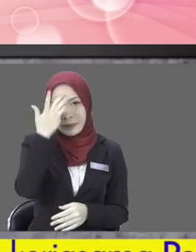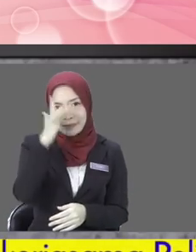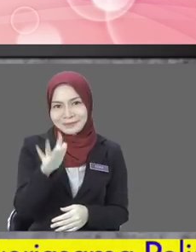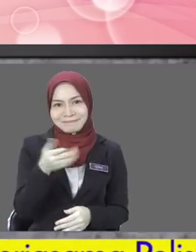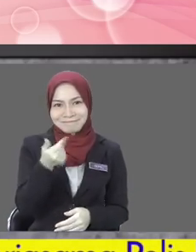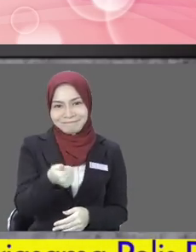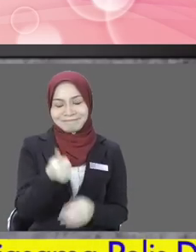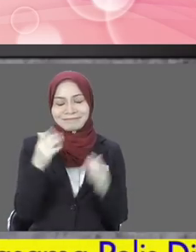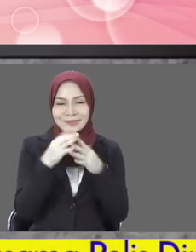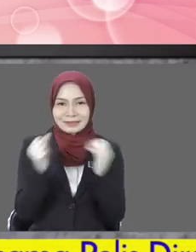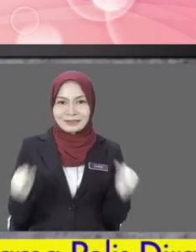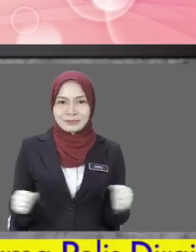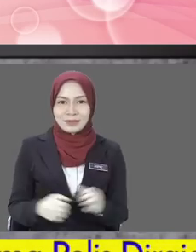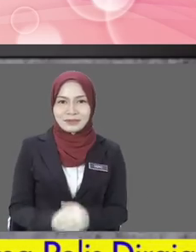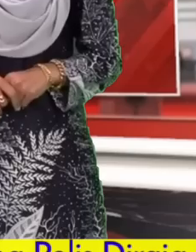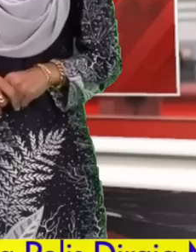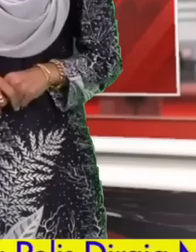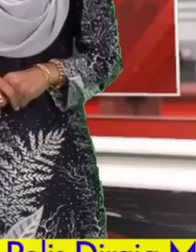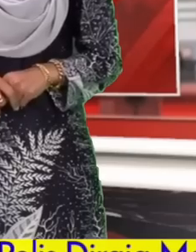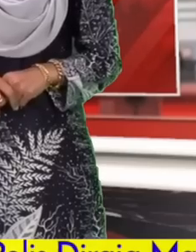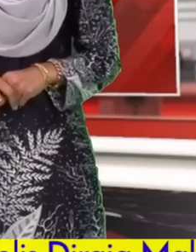Bunda selamat